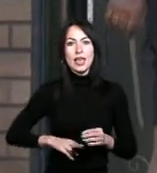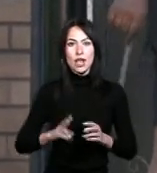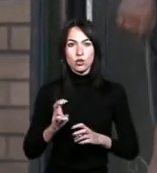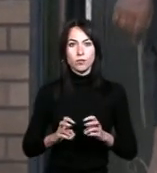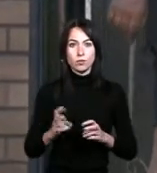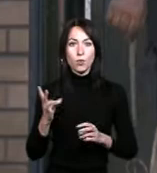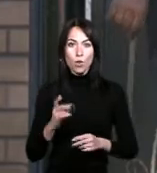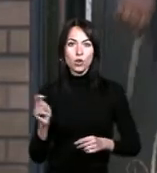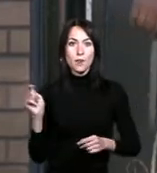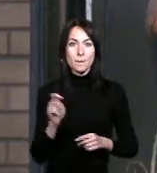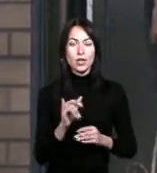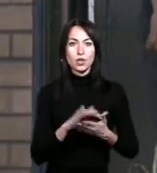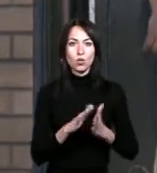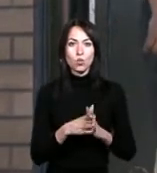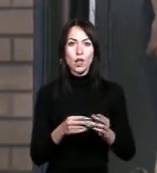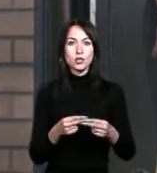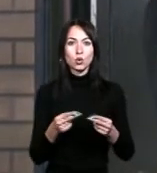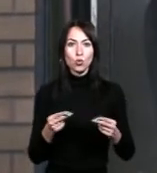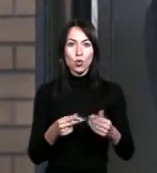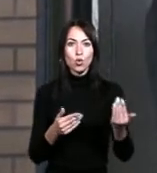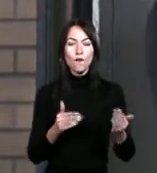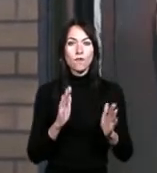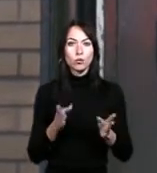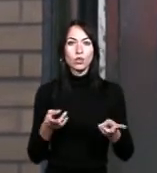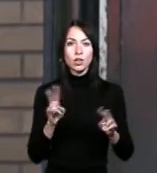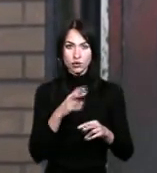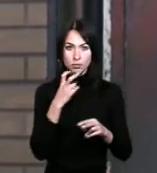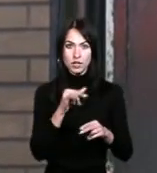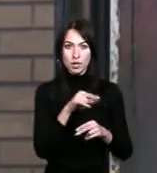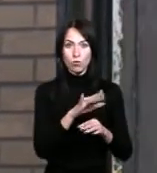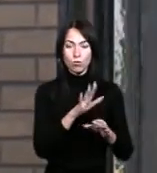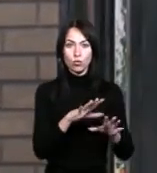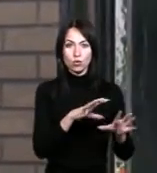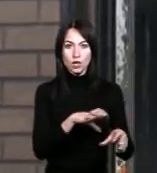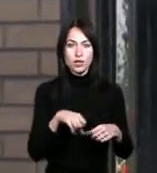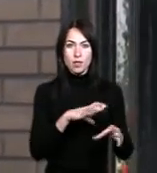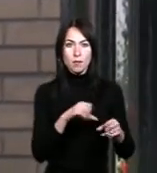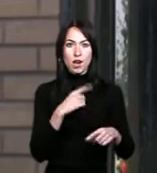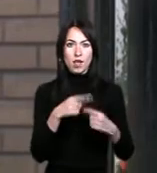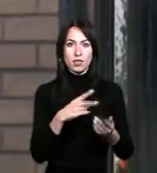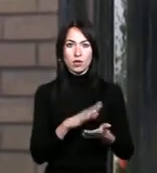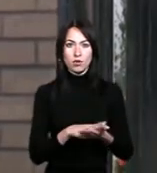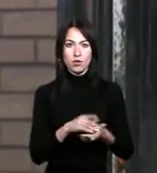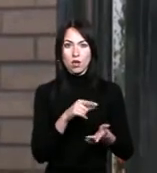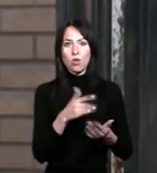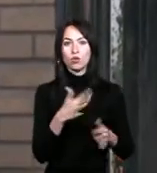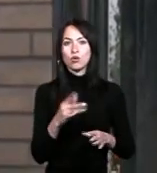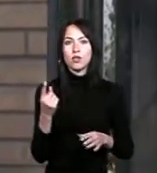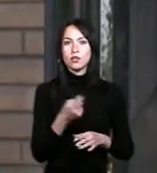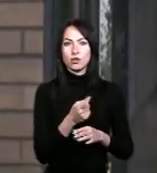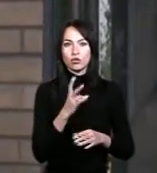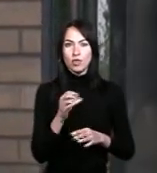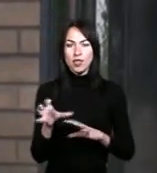Так потрібно приїхати і укласти угоду. Ви будете лишати сміття і його будуть регулярно забирати. Та він вже тиждень сміття не